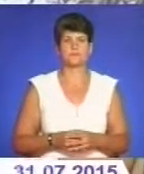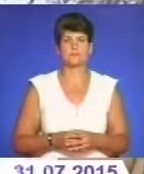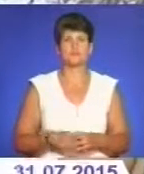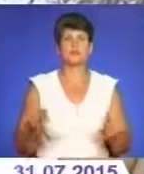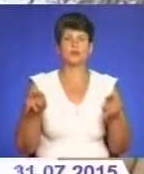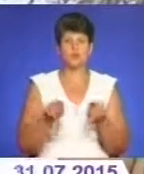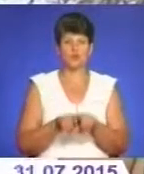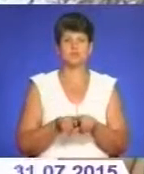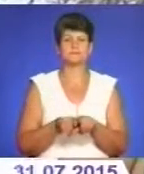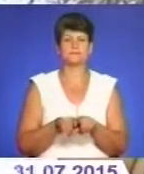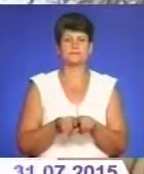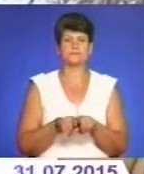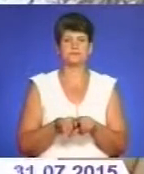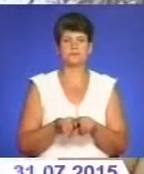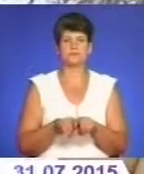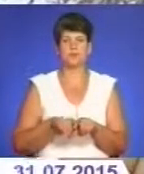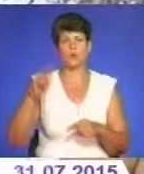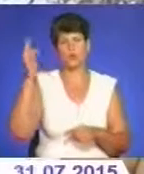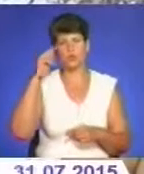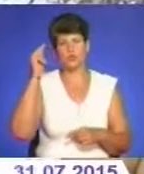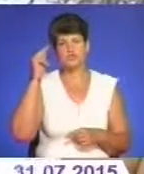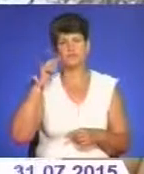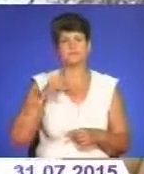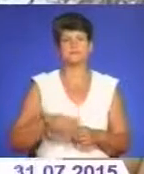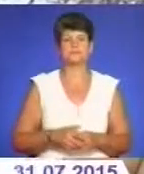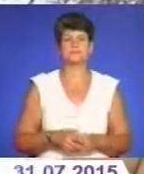Тоже мы учим